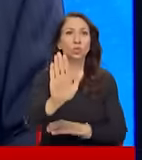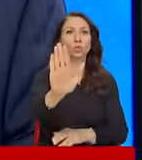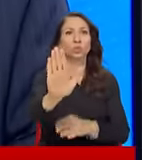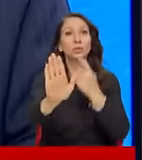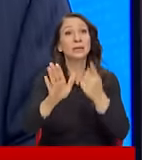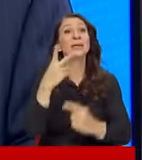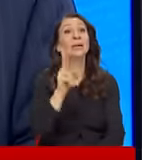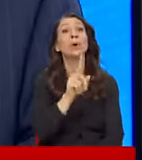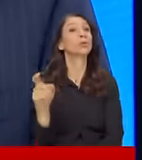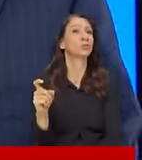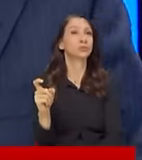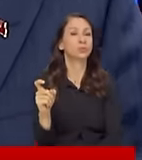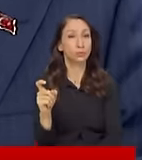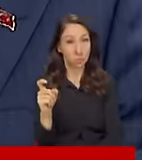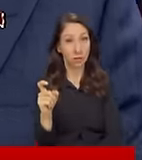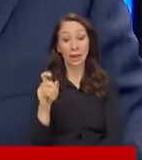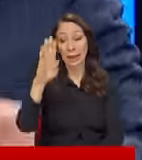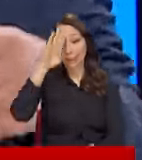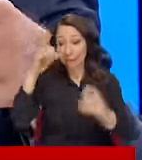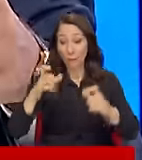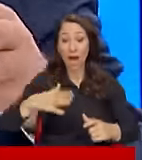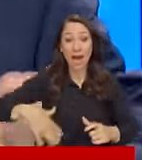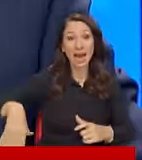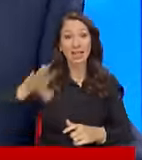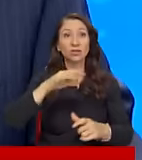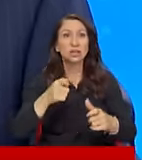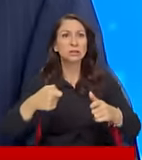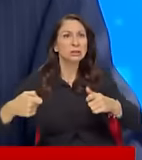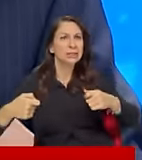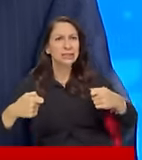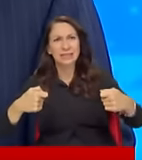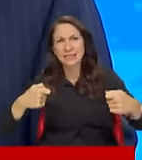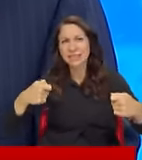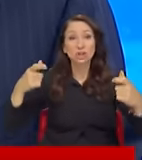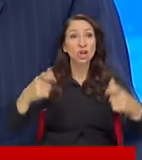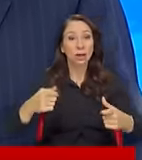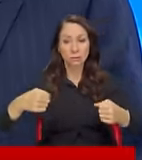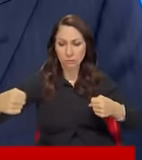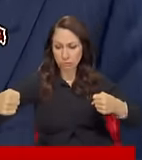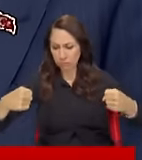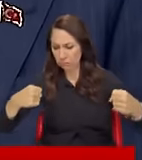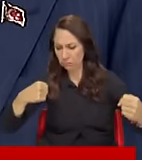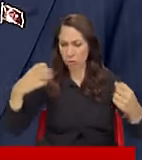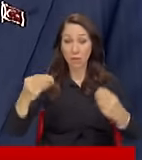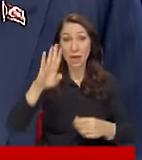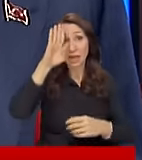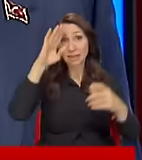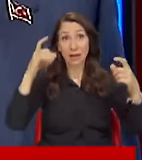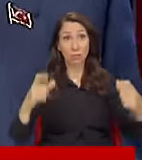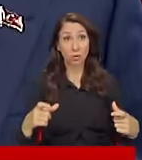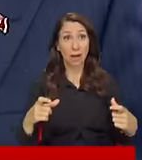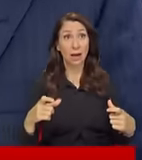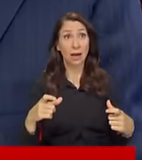dedik 2019'da. İstanbul her tarafından çekip çekiştirilen bir şehre dönüşmüştü. İstanbul'da